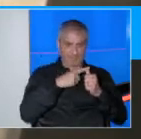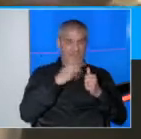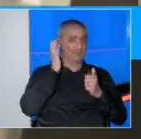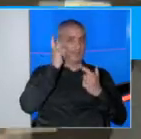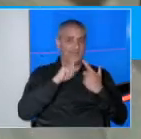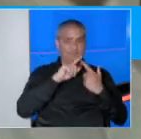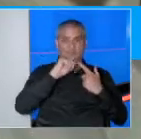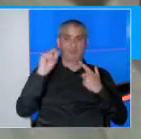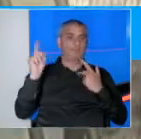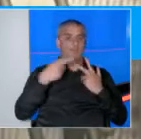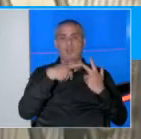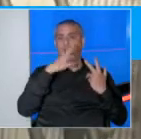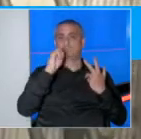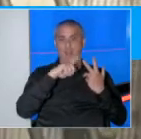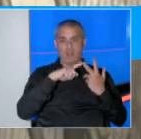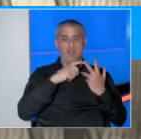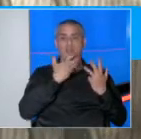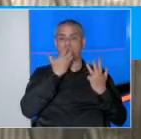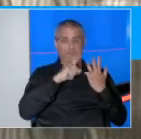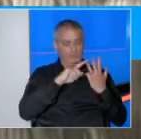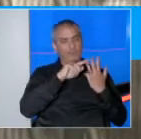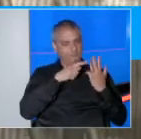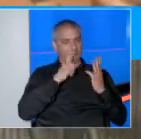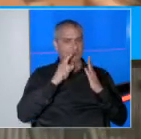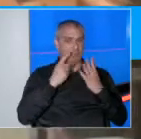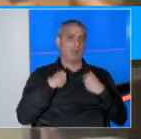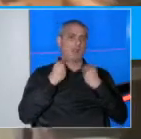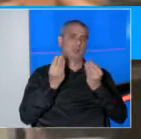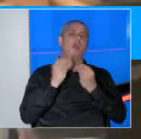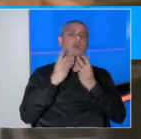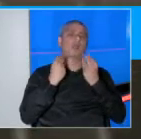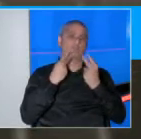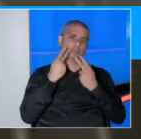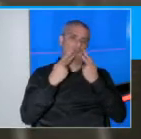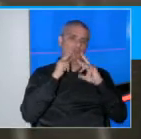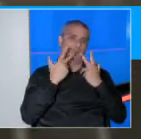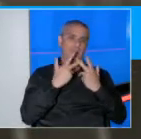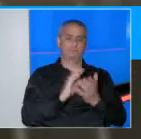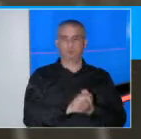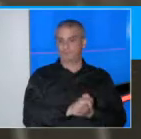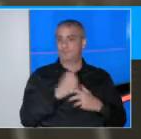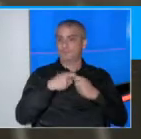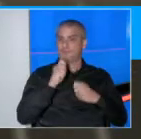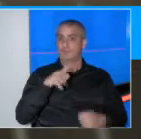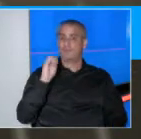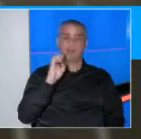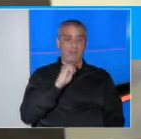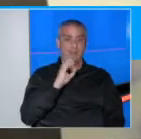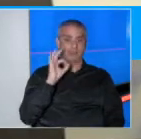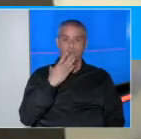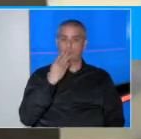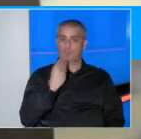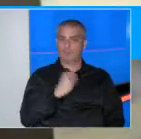וזמברג וכל ומיכאלי ואלקין וכל הקבוצה הזאת צריך לספק עוד הרבה תשובות לציבור. חבר הכנסת מיכאל מלכיאלי ש"ס, תודה